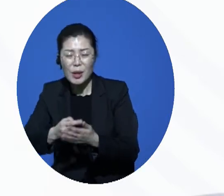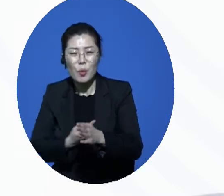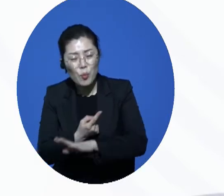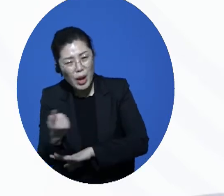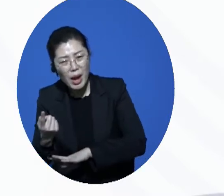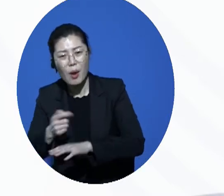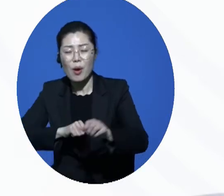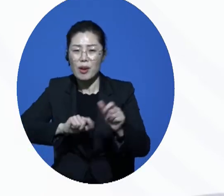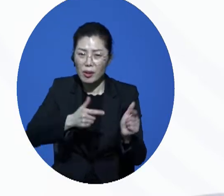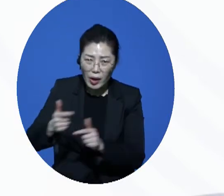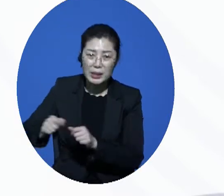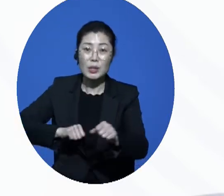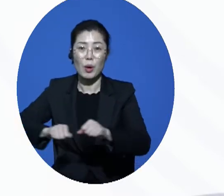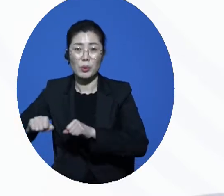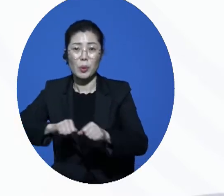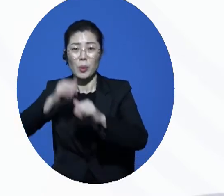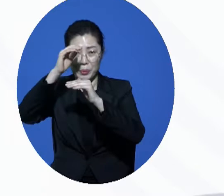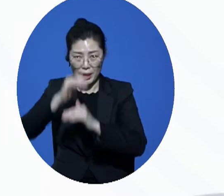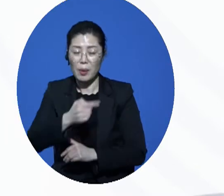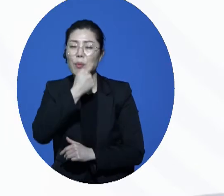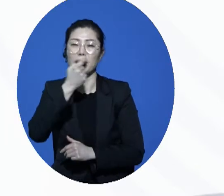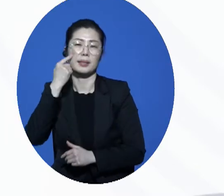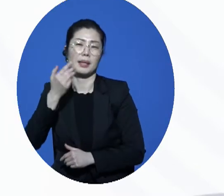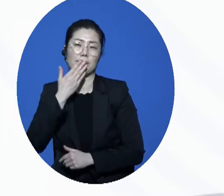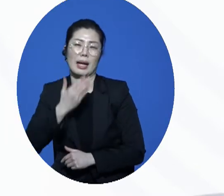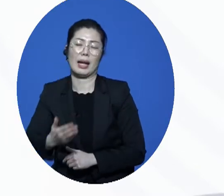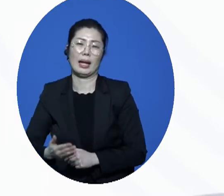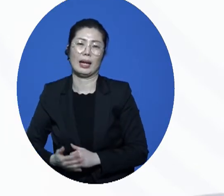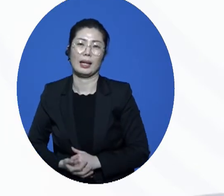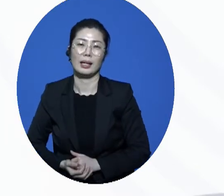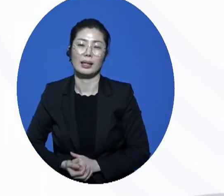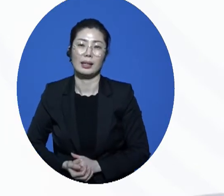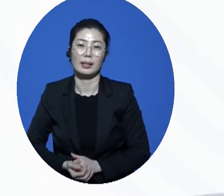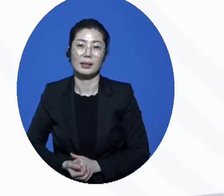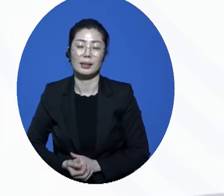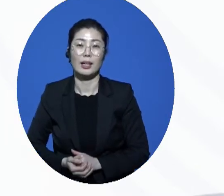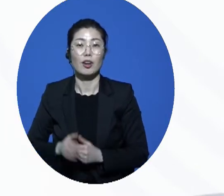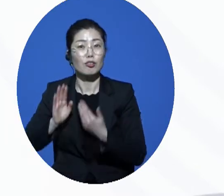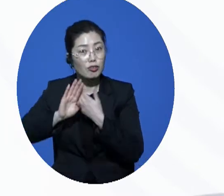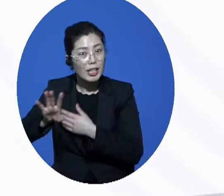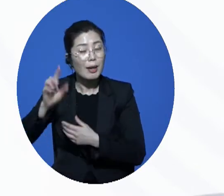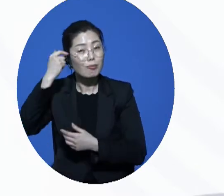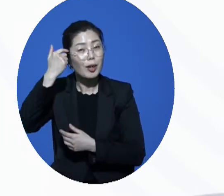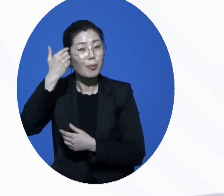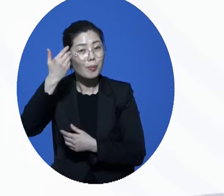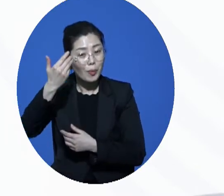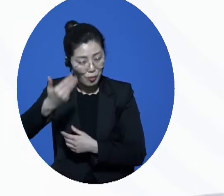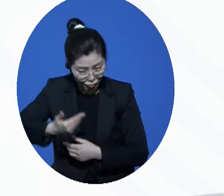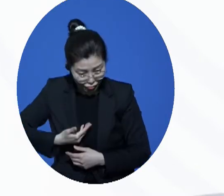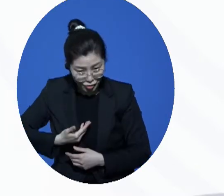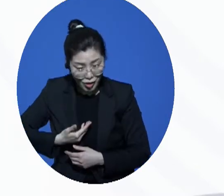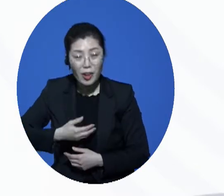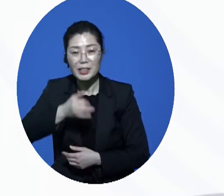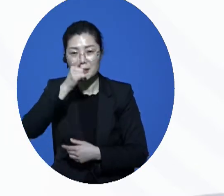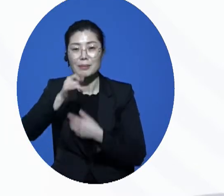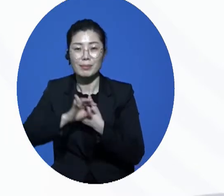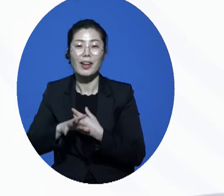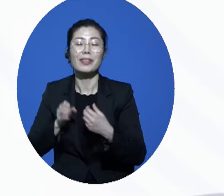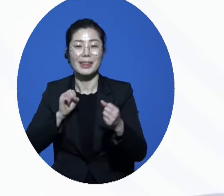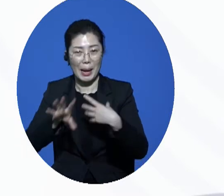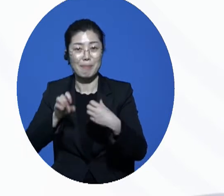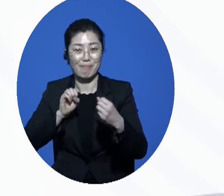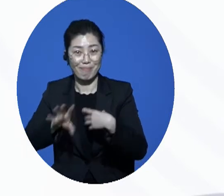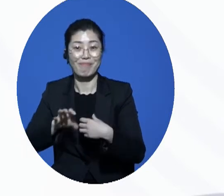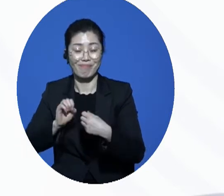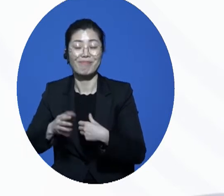저희가 이행한 다양한 활동들을 확인을 하실 수가 있습니다. 그리고 이후에 질문이 있다면 또 질문을 받도록 하겠고요. 네,